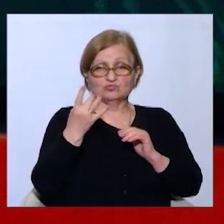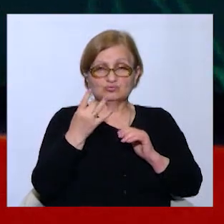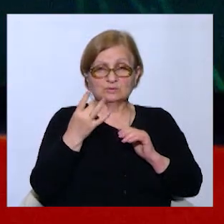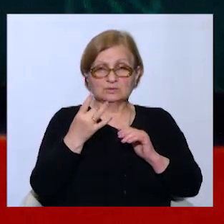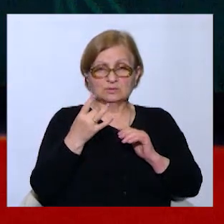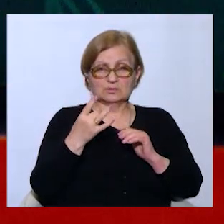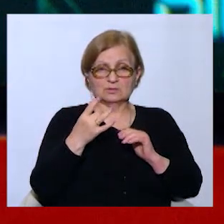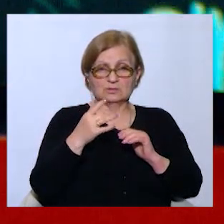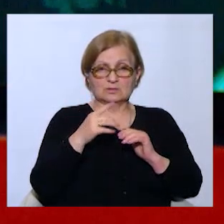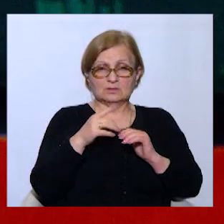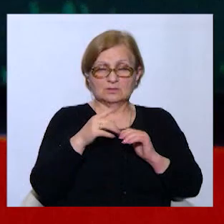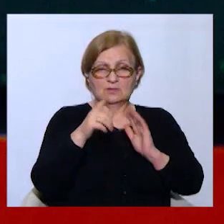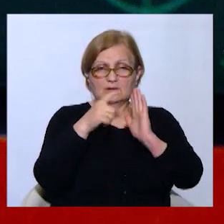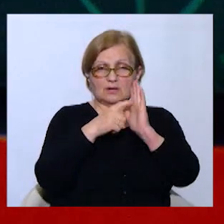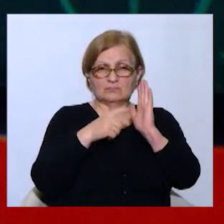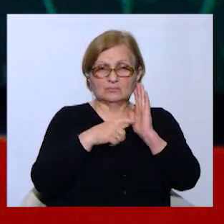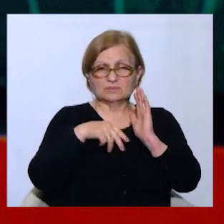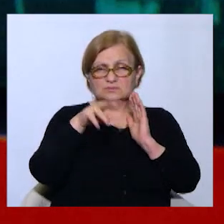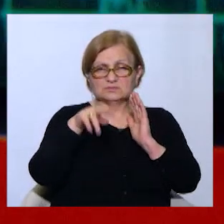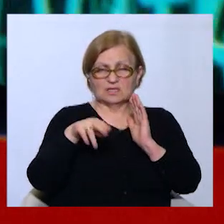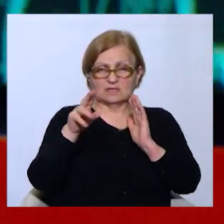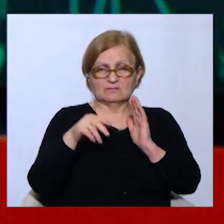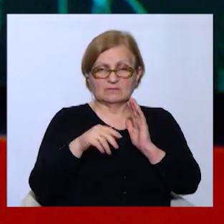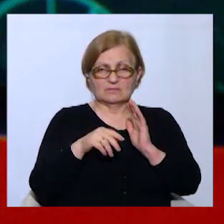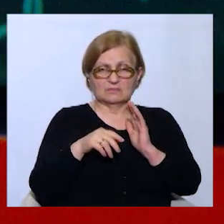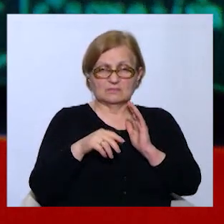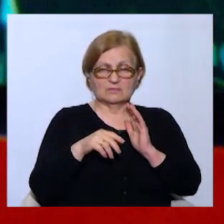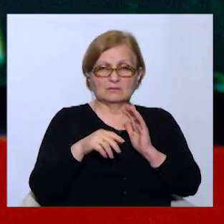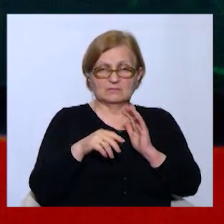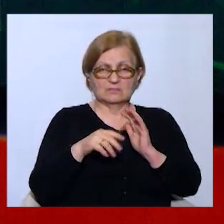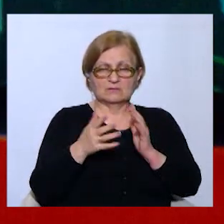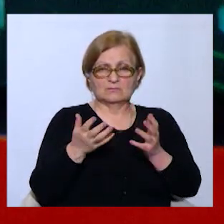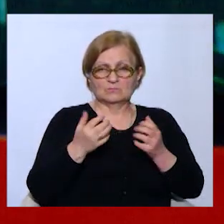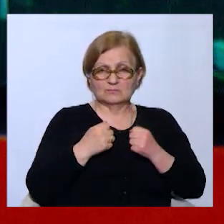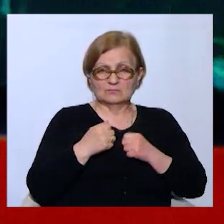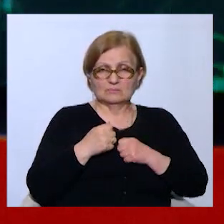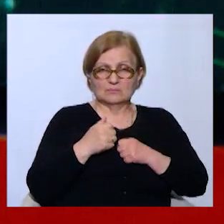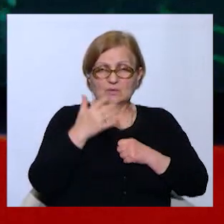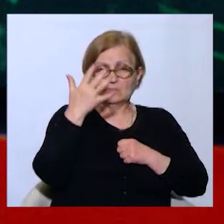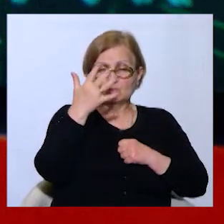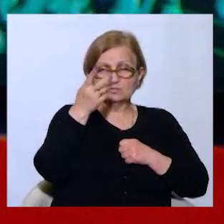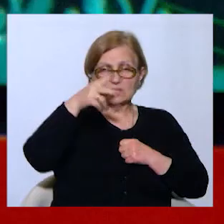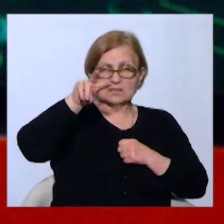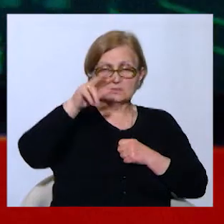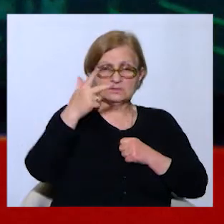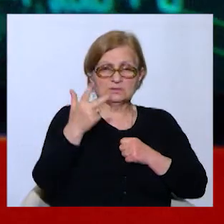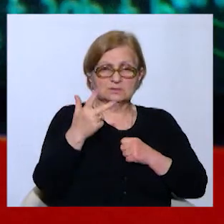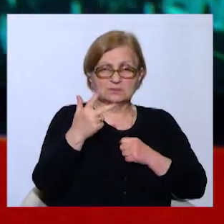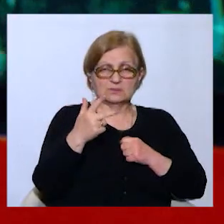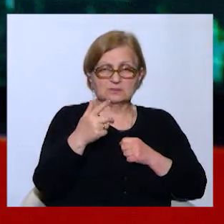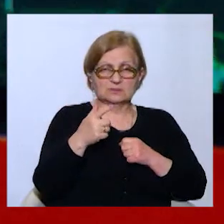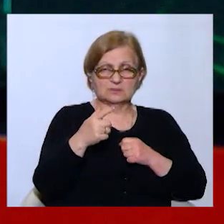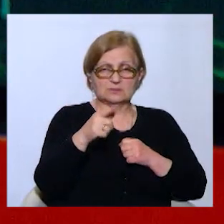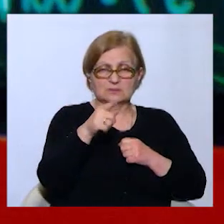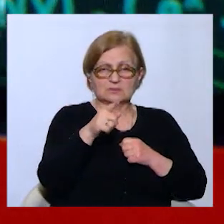რიცხვი და მნიშვნელი გავყოთ ერთი და იგივე. არანულოვან რიცხვზე და მივიღე 5 ხარისხად 3. ანუ მივიღე ზუსტად აი